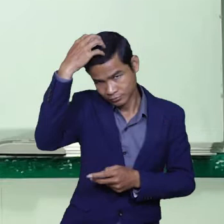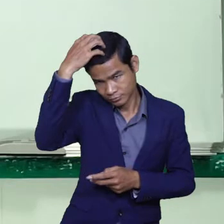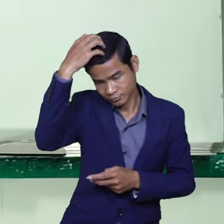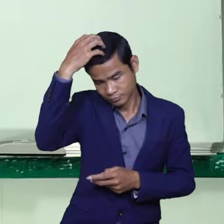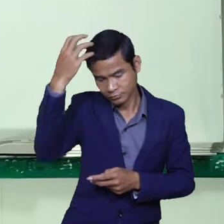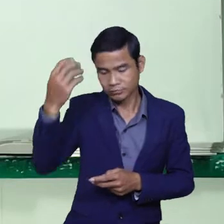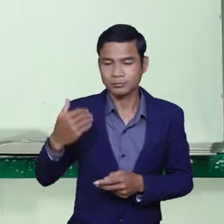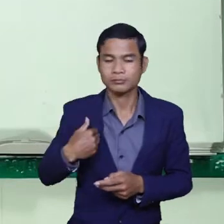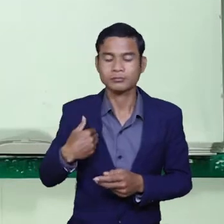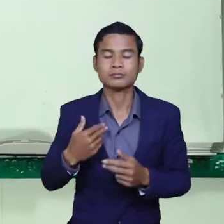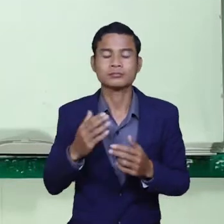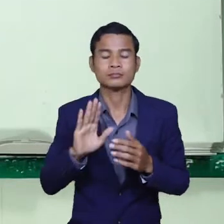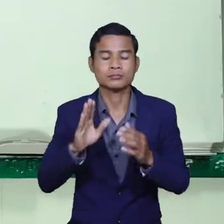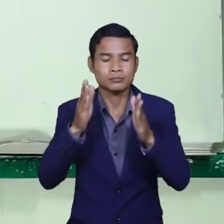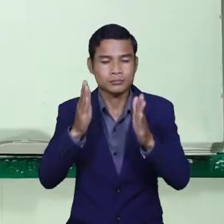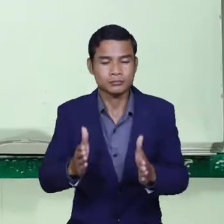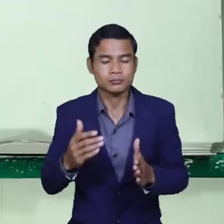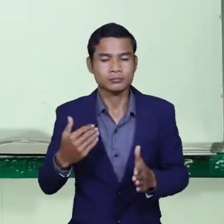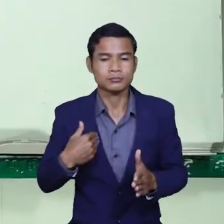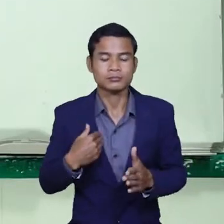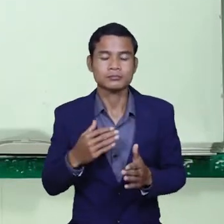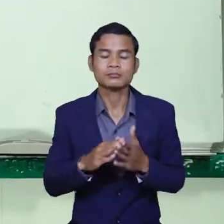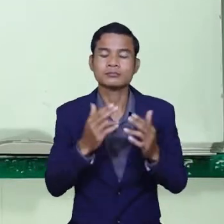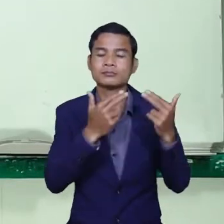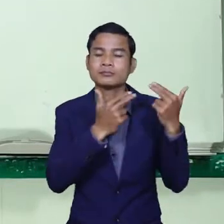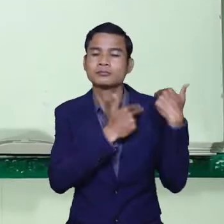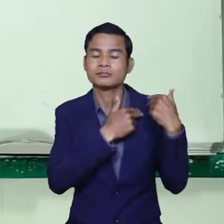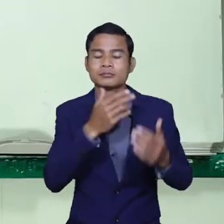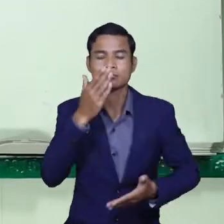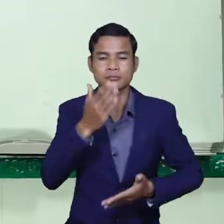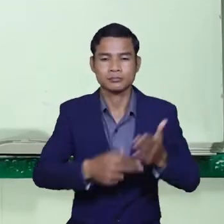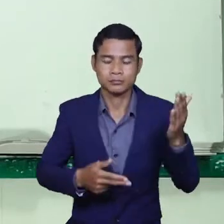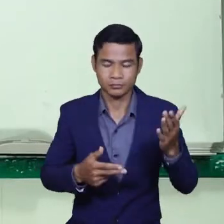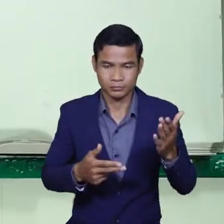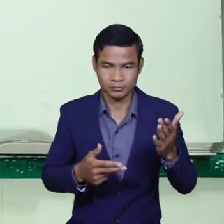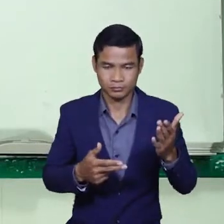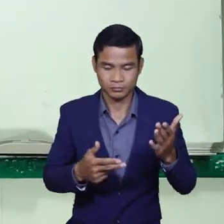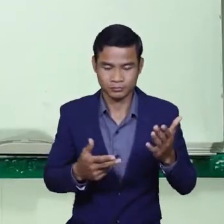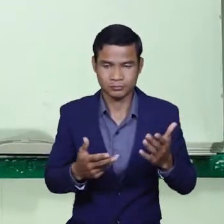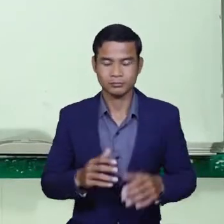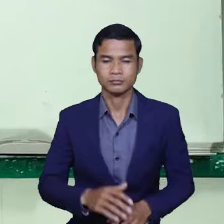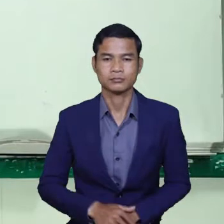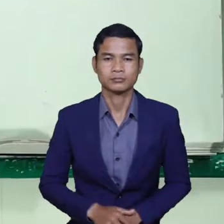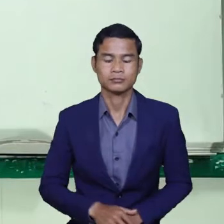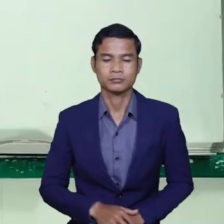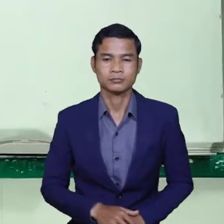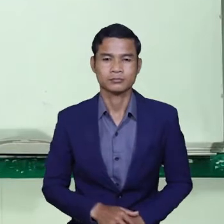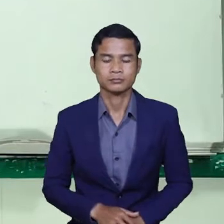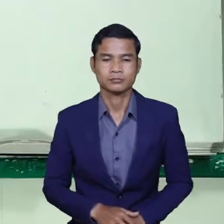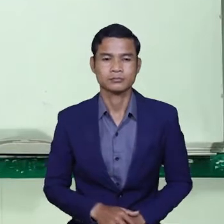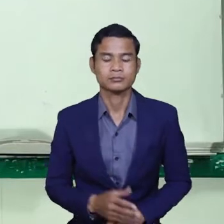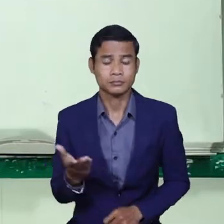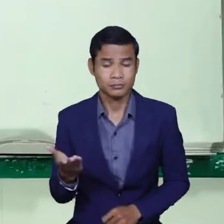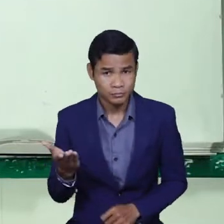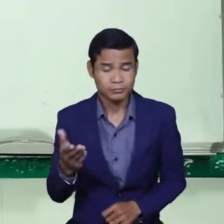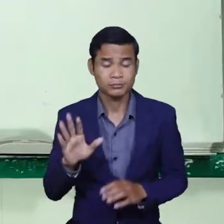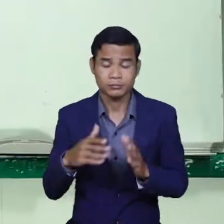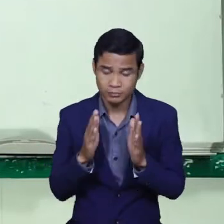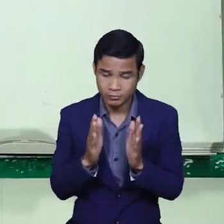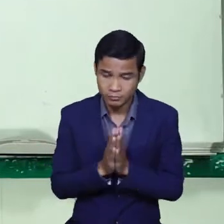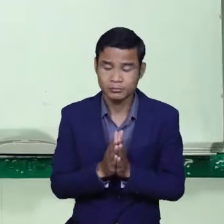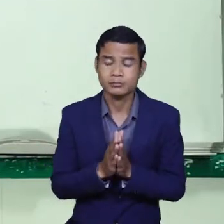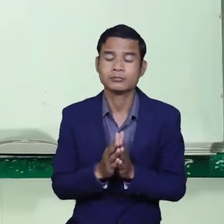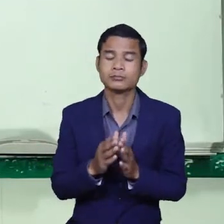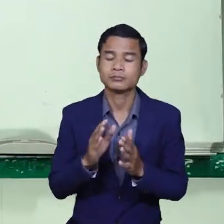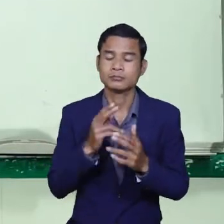លលាក្បាលចារបស់មនុស្សយើងនេះចាតើមានតួនាទីចាដូចម្តេចចាល្អណាស់កូនចាឆ្អឹង